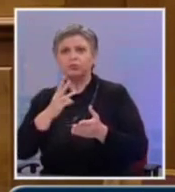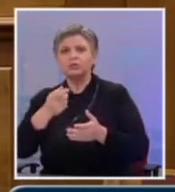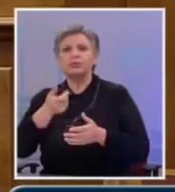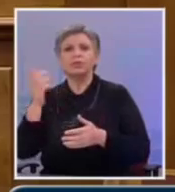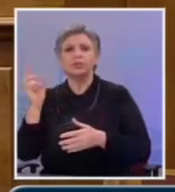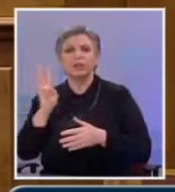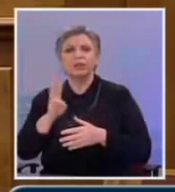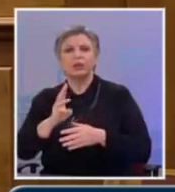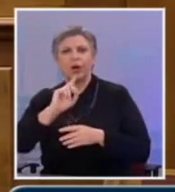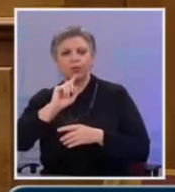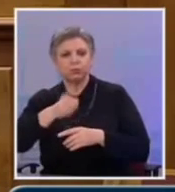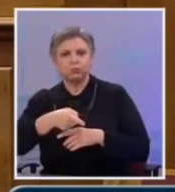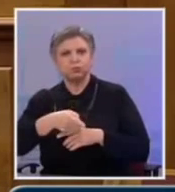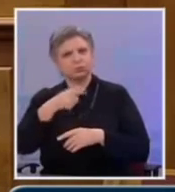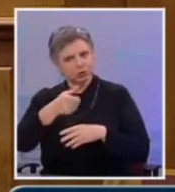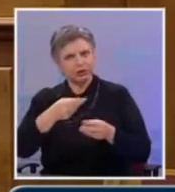Να συνεννέσουμε